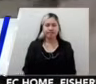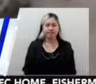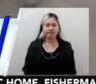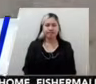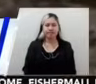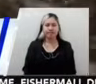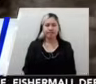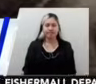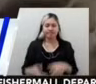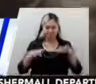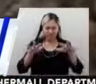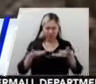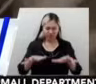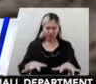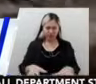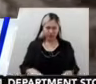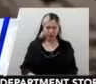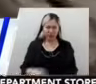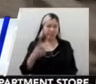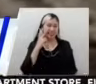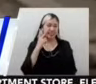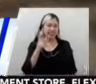ang sangkatutak at matinding putik.